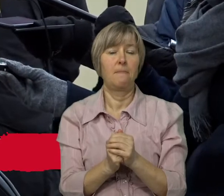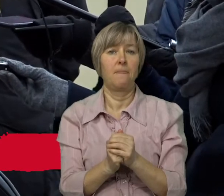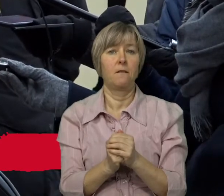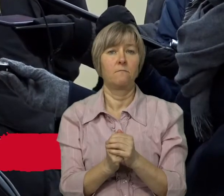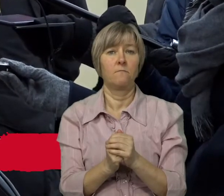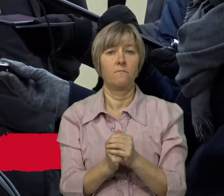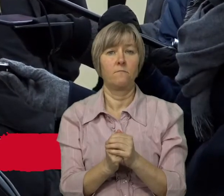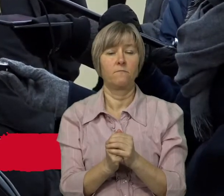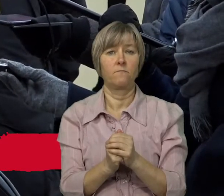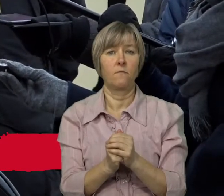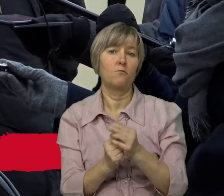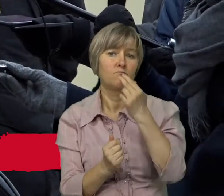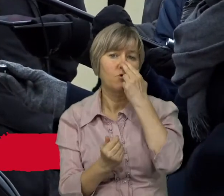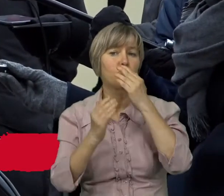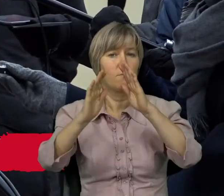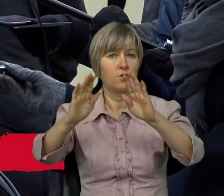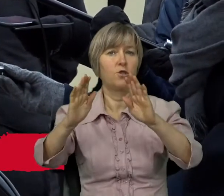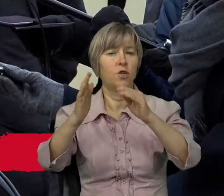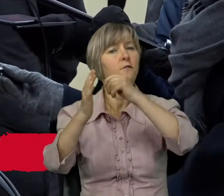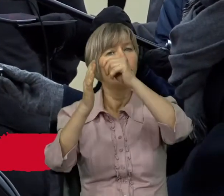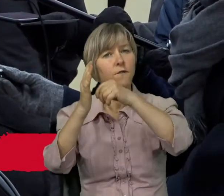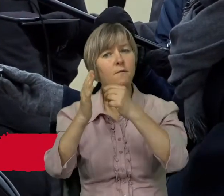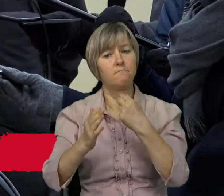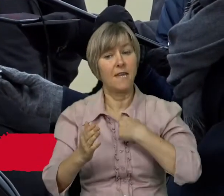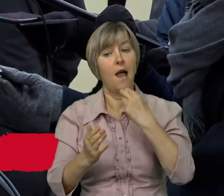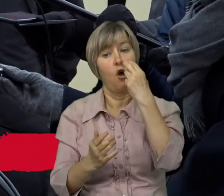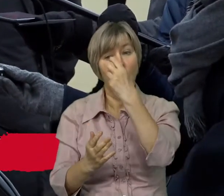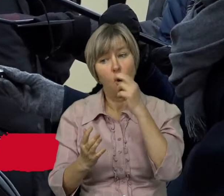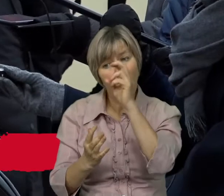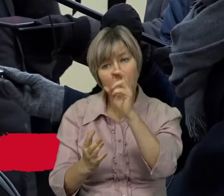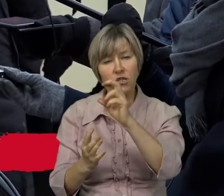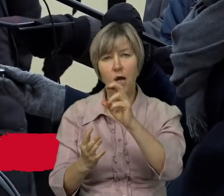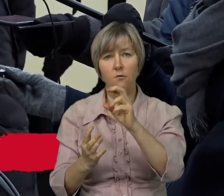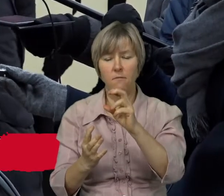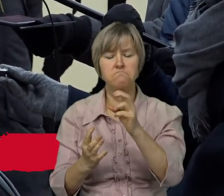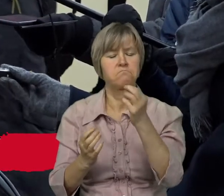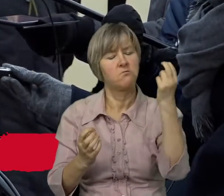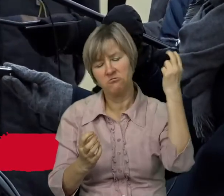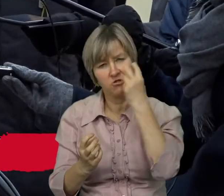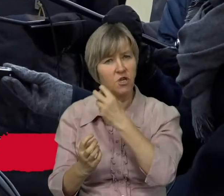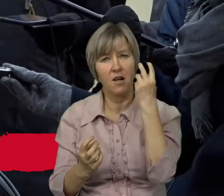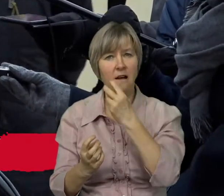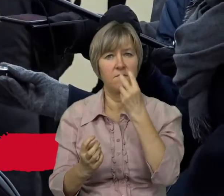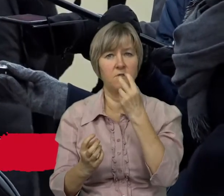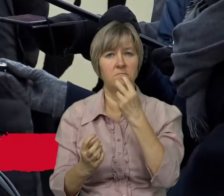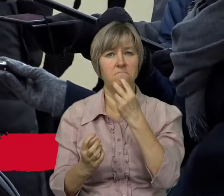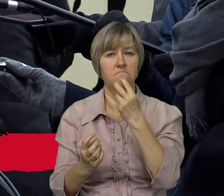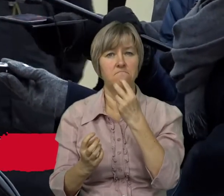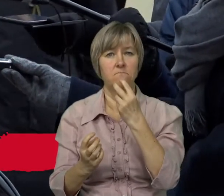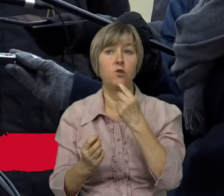No, zobaczycie Państwo, film obejrzałem, jest naprawdę co oglądać i nad czym łzę